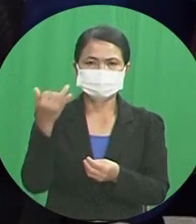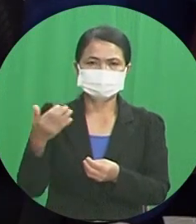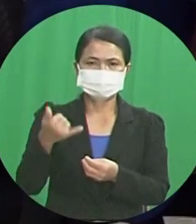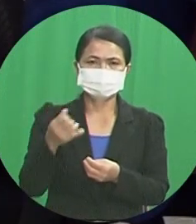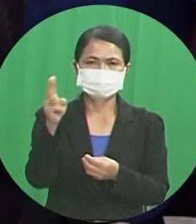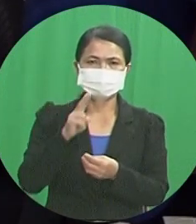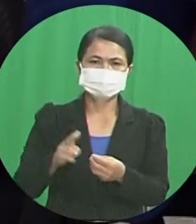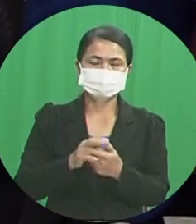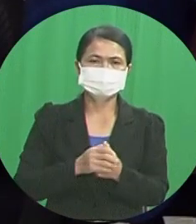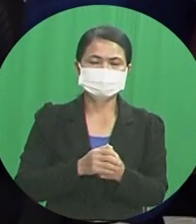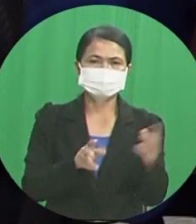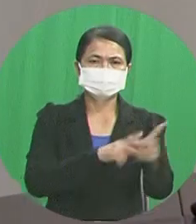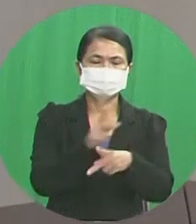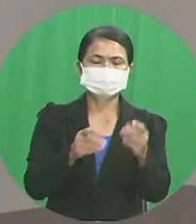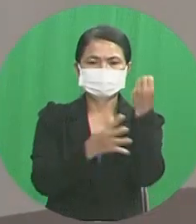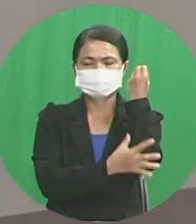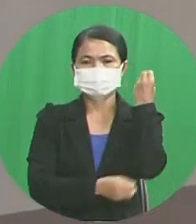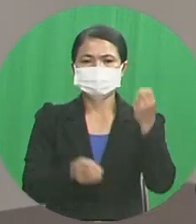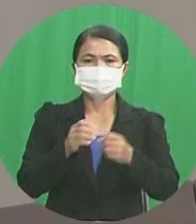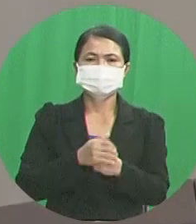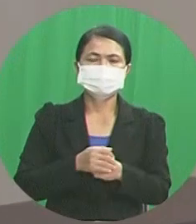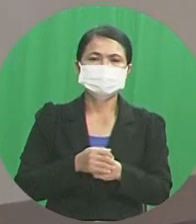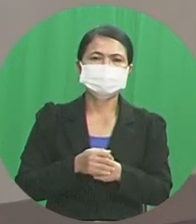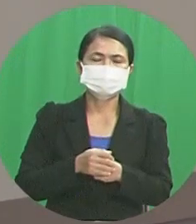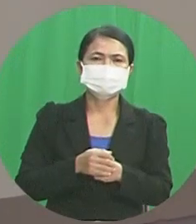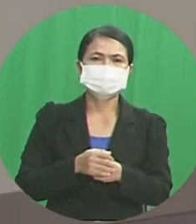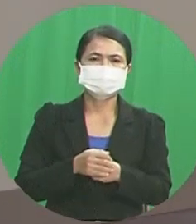1,802,776 ដុល្លារប្រជាពលរដ្ឋក្រីក្រចំនួន